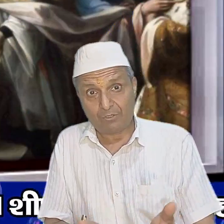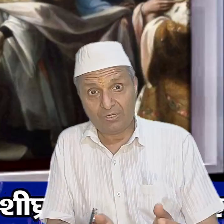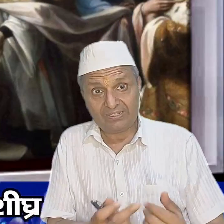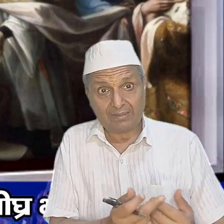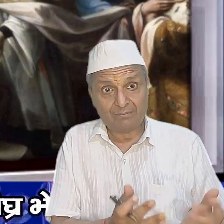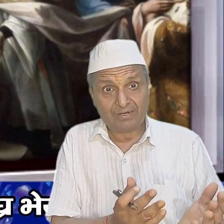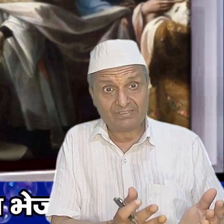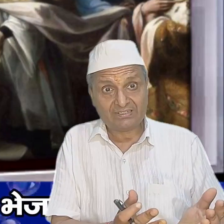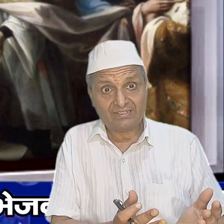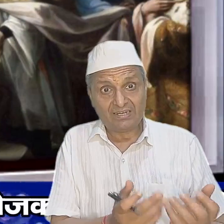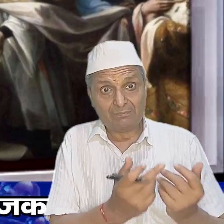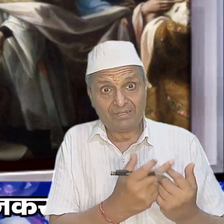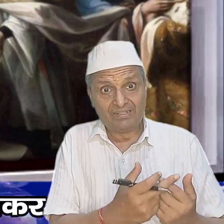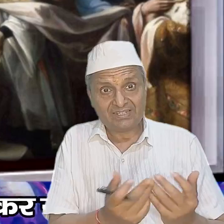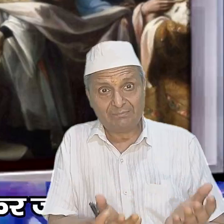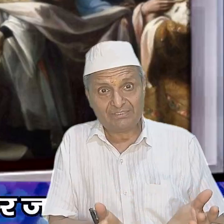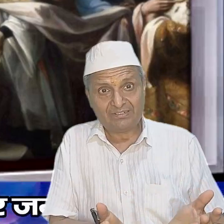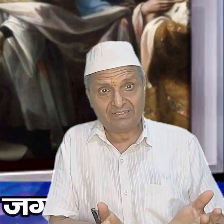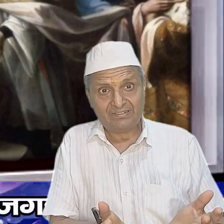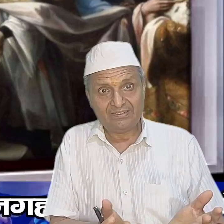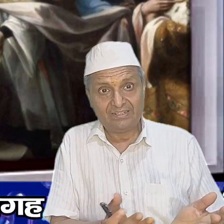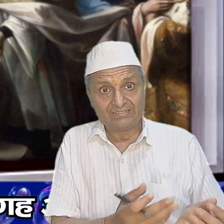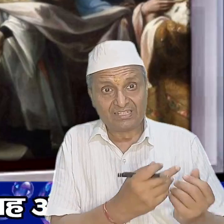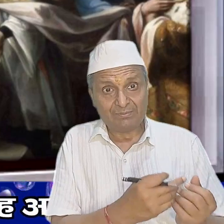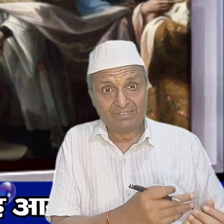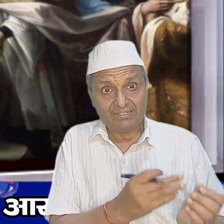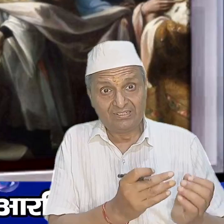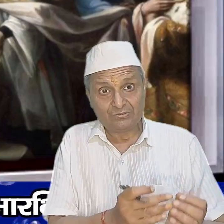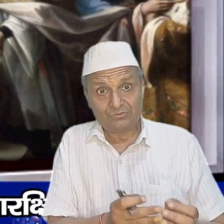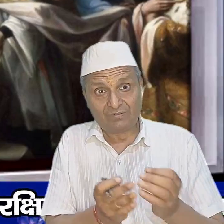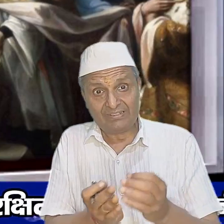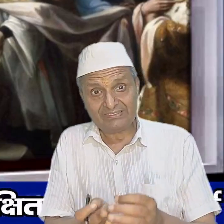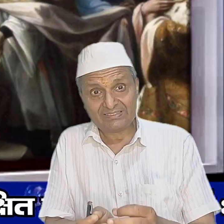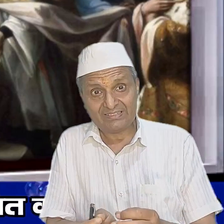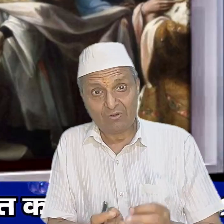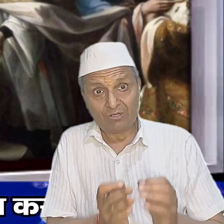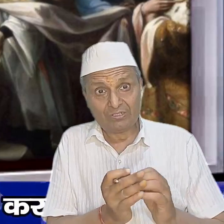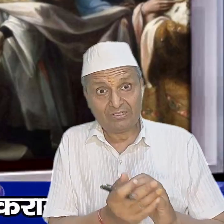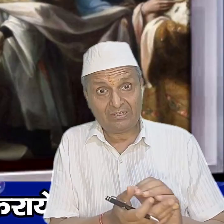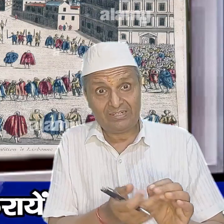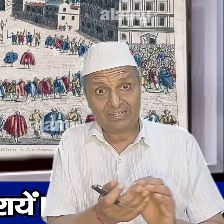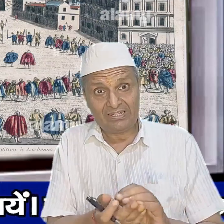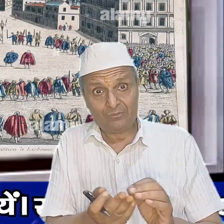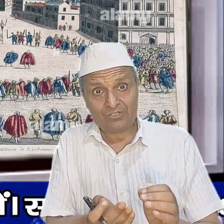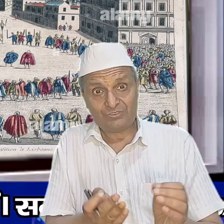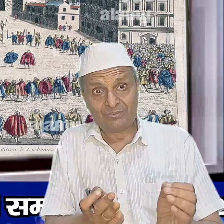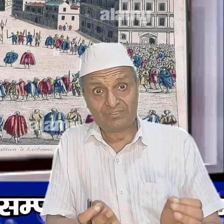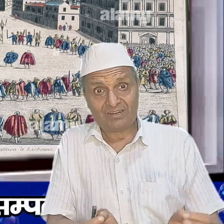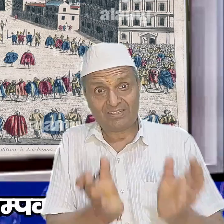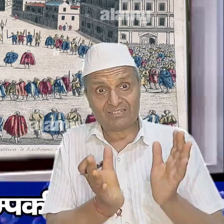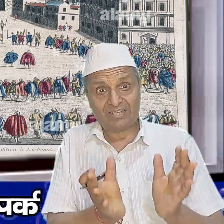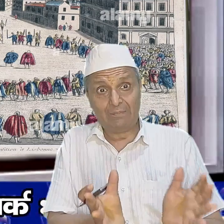से तैयारी हो रही जाने की, लेकिन अचानक फिर पहले वाले की तरह कुछ जरूरी काम पड़ता है, तो लिस्बन से जो चलता है अकेला चलता है फ्रांसिस